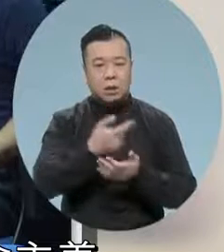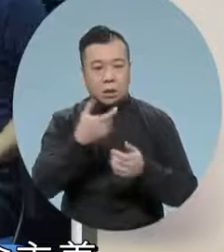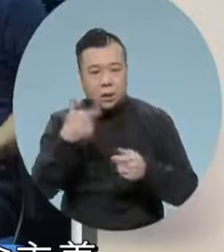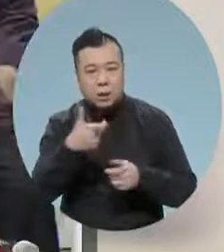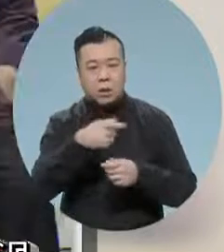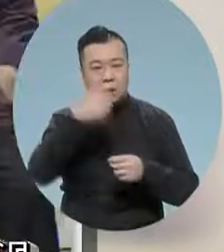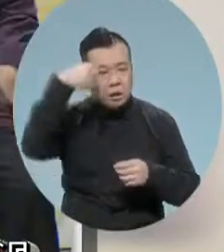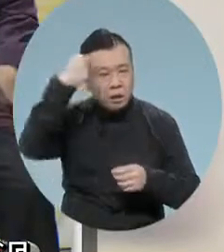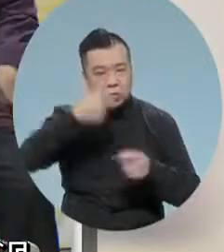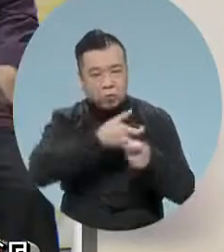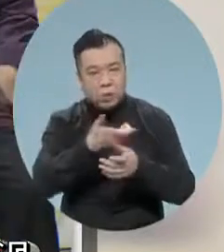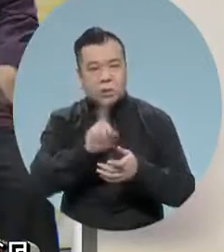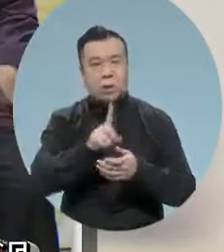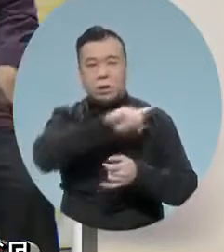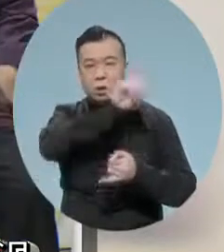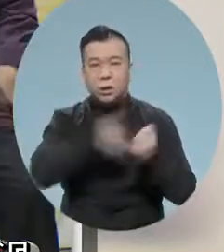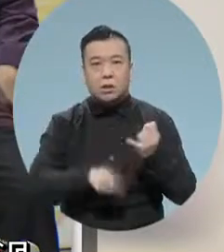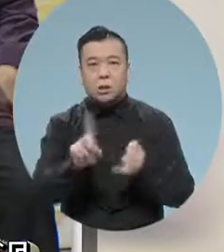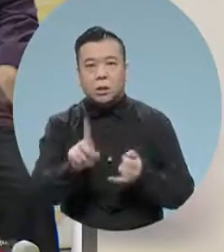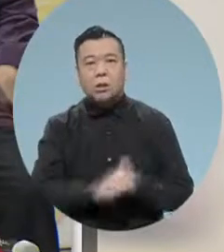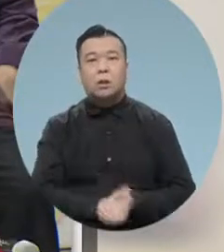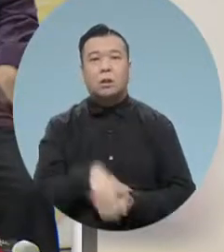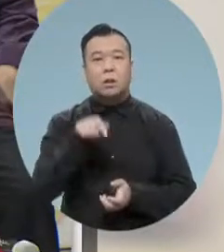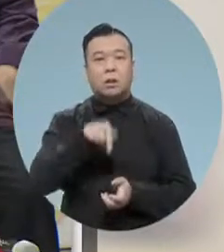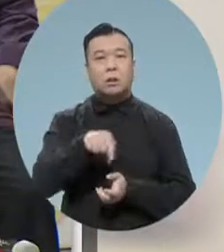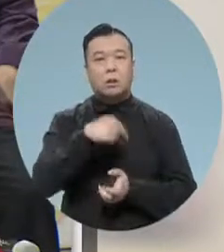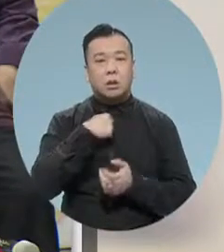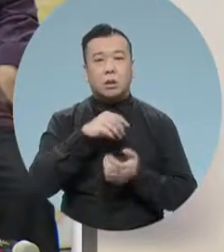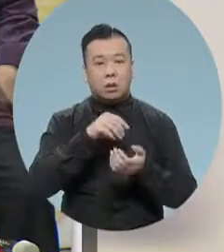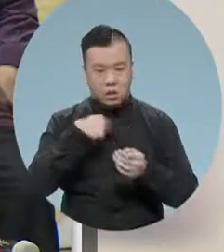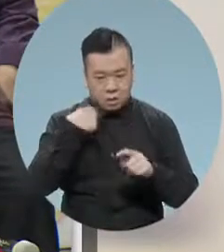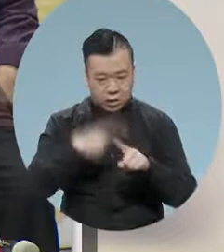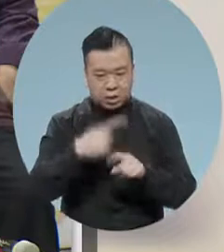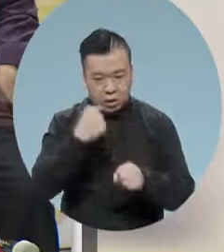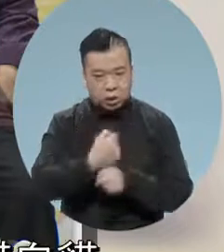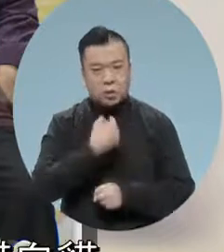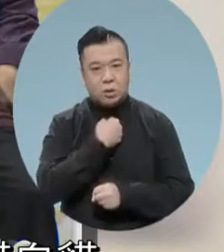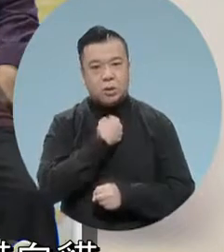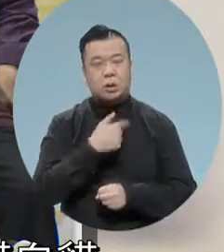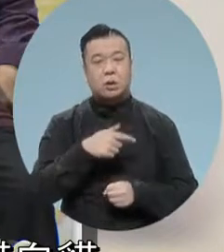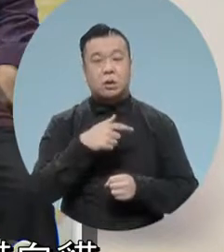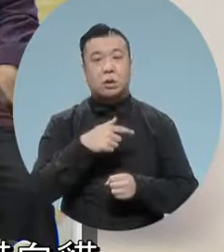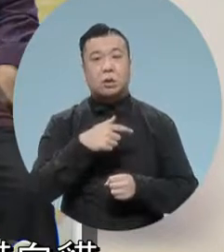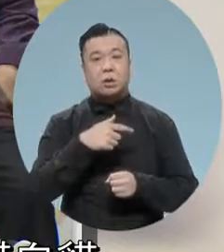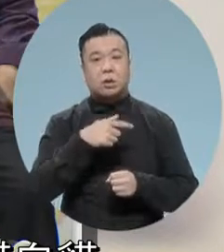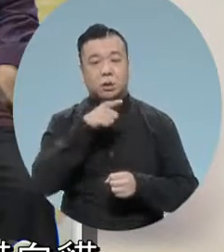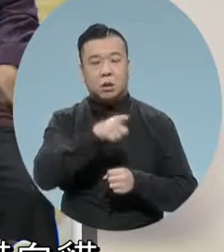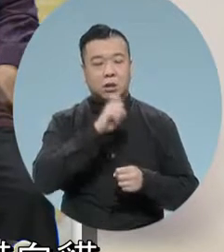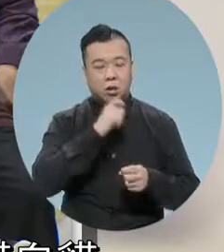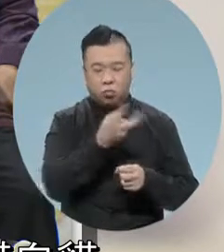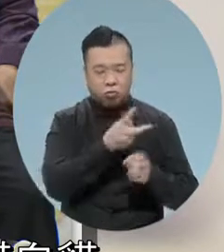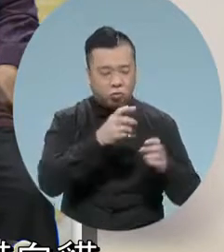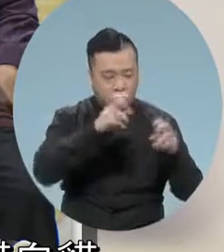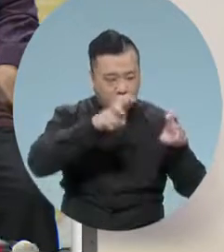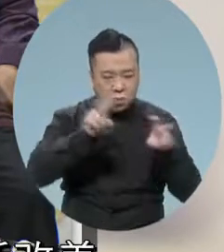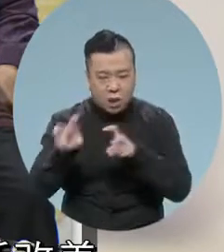社會主義。到最後的結論呢，就是剛才葉 Sir 講過，就是其實是實事求是地認為呢，其實不論是資本主義或社會主義，